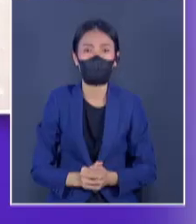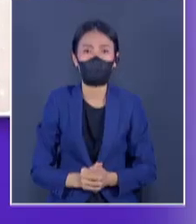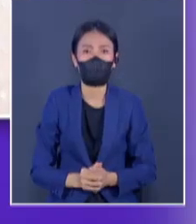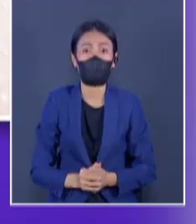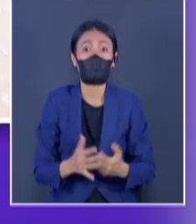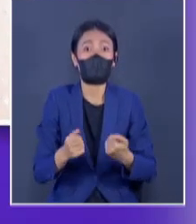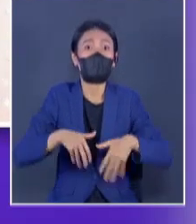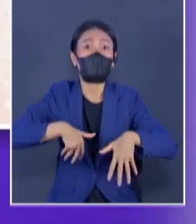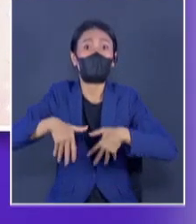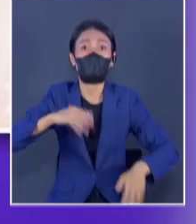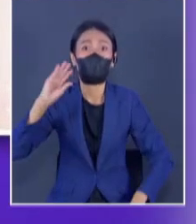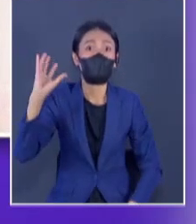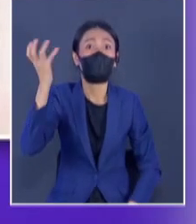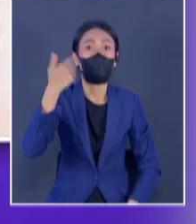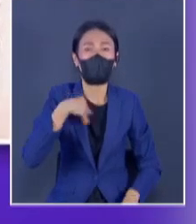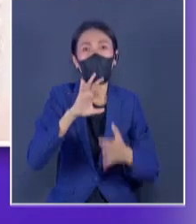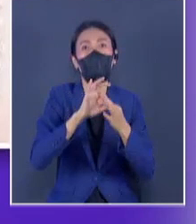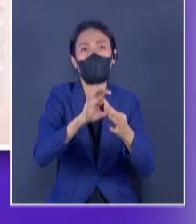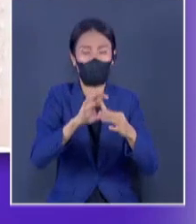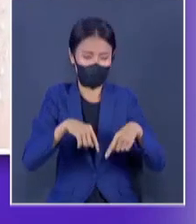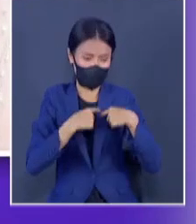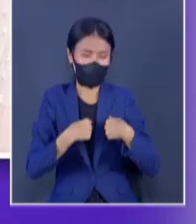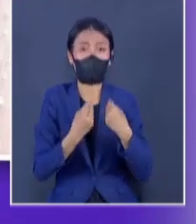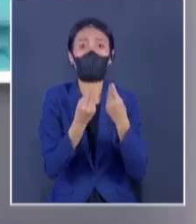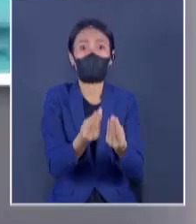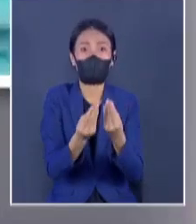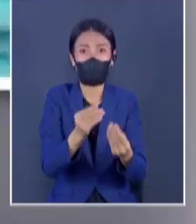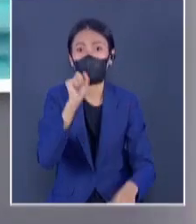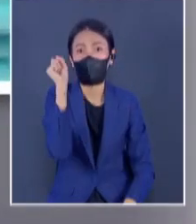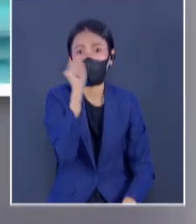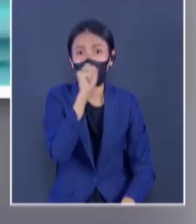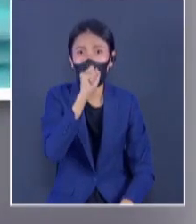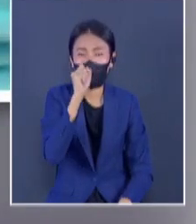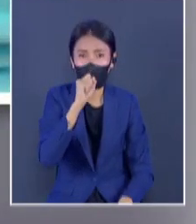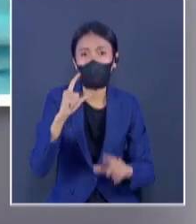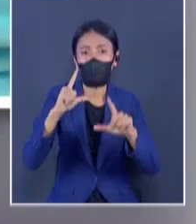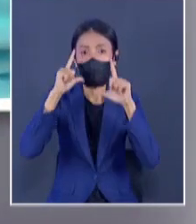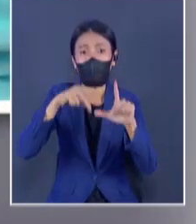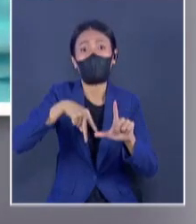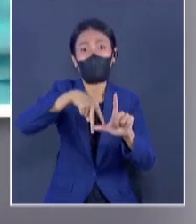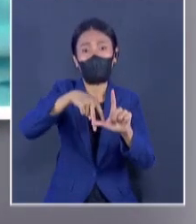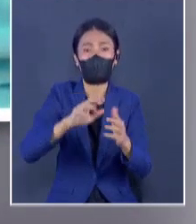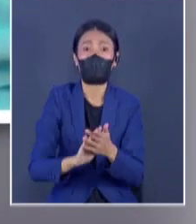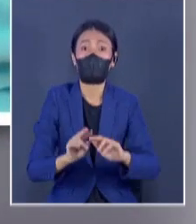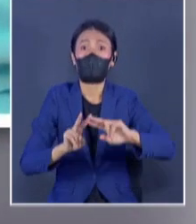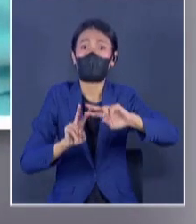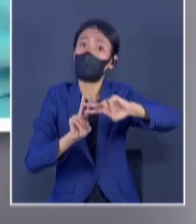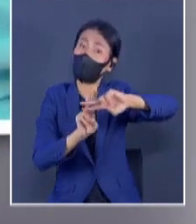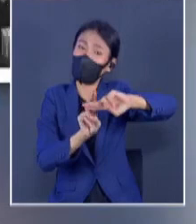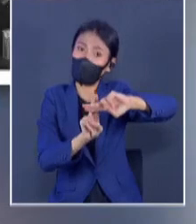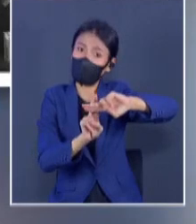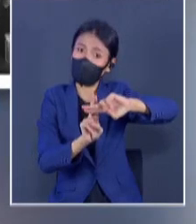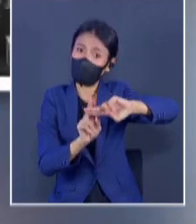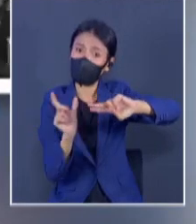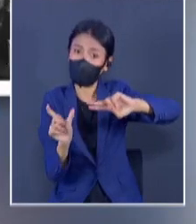ทำเอาแฟนๆทั่วโลกแห่เป็นห่วงและส่งกำลังใจให้กับนักร้องสาวลิซ่าแบล็คพิงค์ผ่านแฮชแท็ก Get Well Soon Lisa จนติดเท